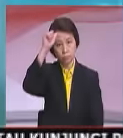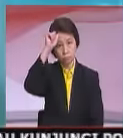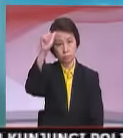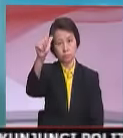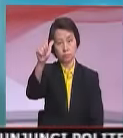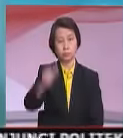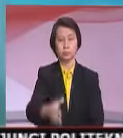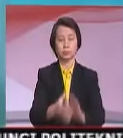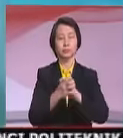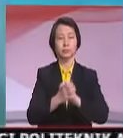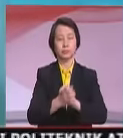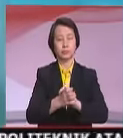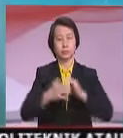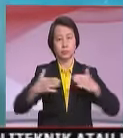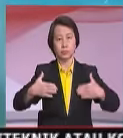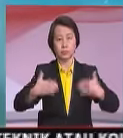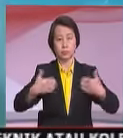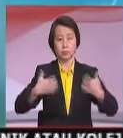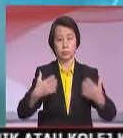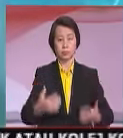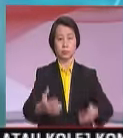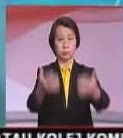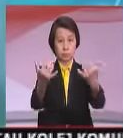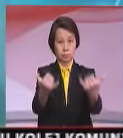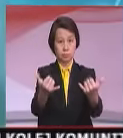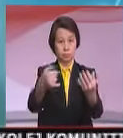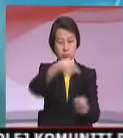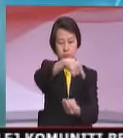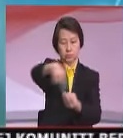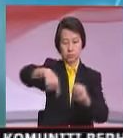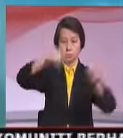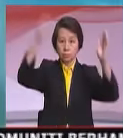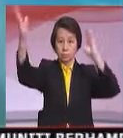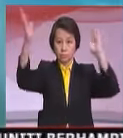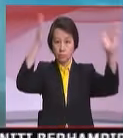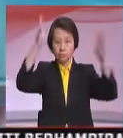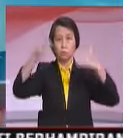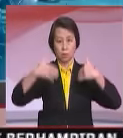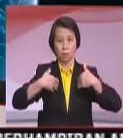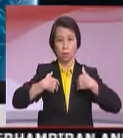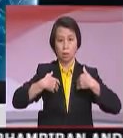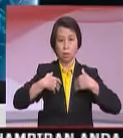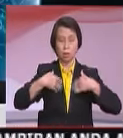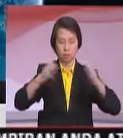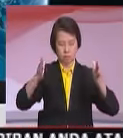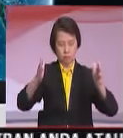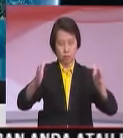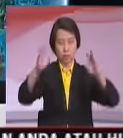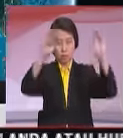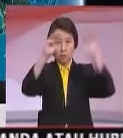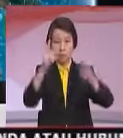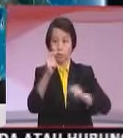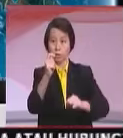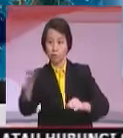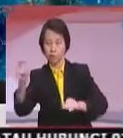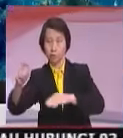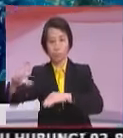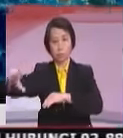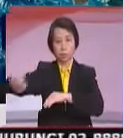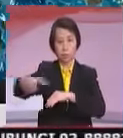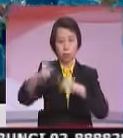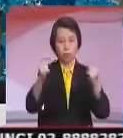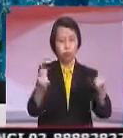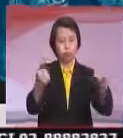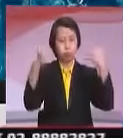Assalamualaikum dan salam sejahtera. Pada ketika ini, rantau negara masih lagi berada dalam tempoh monsun timur laut dengan kelajuan